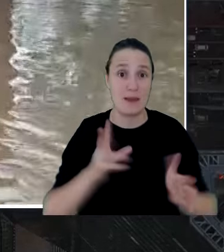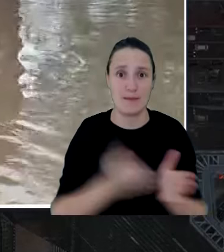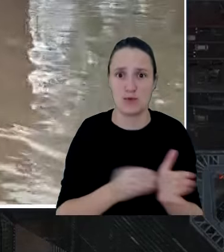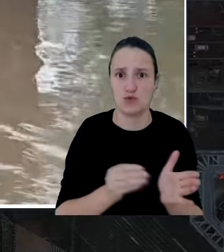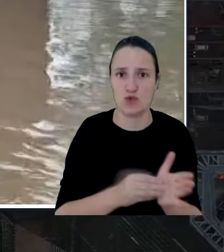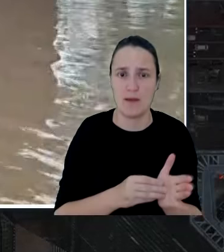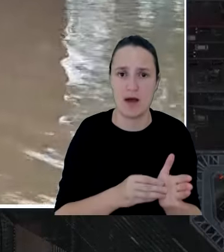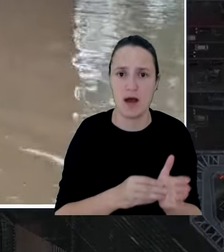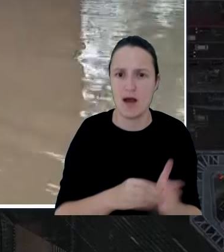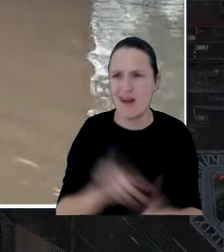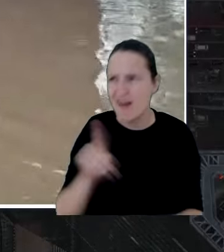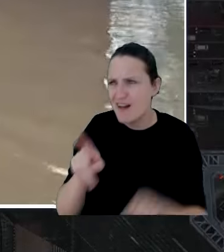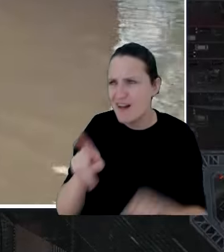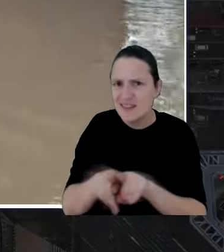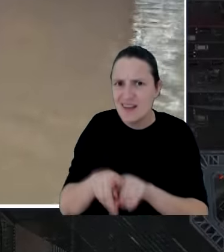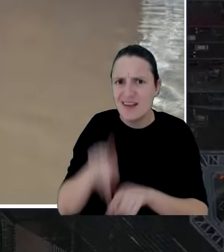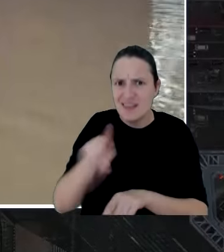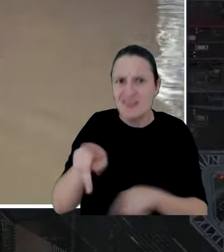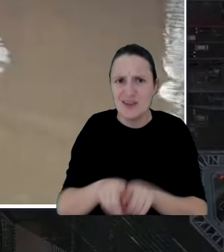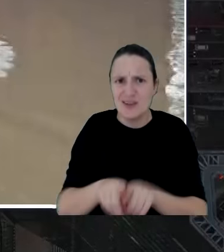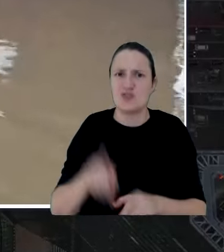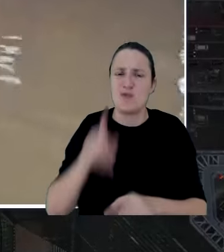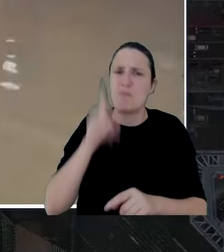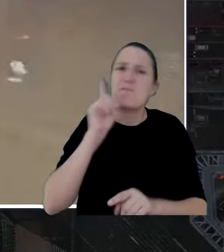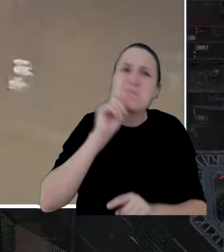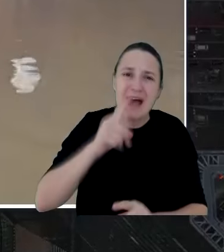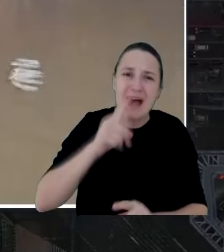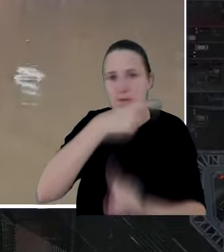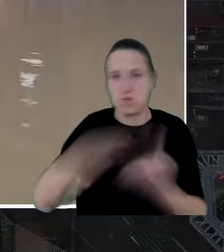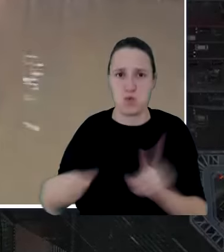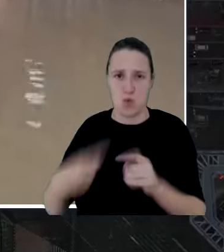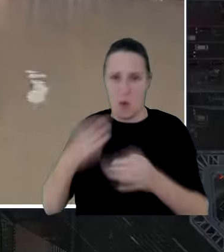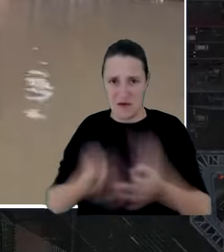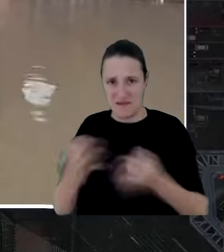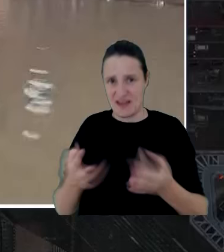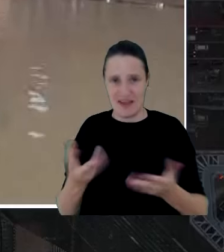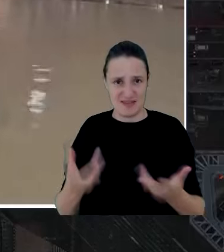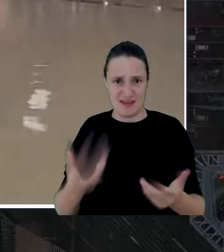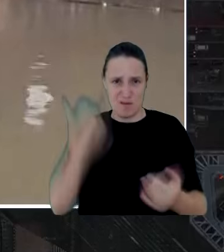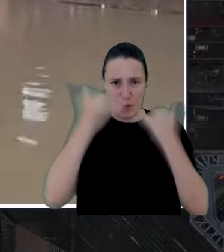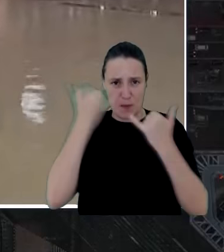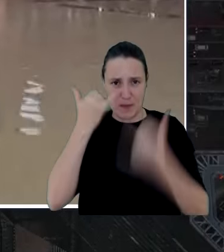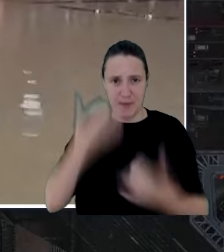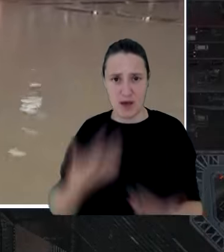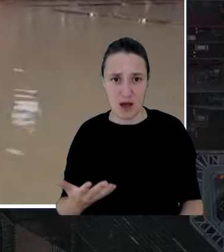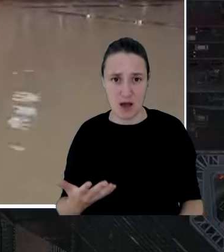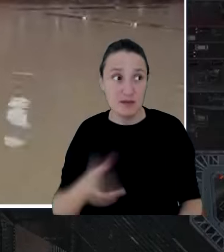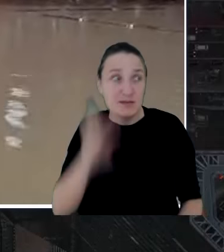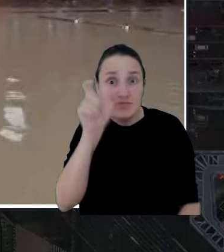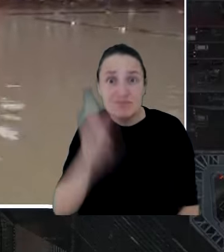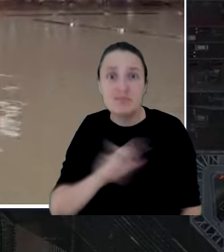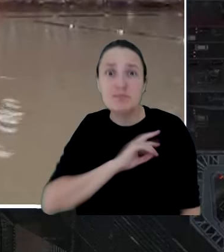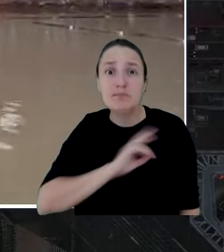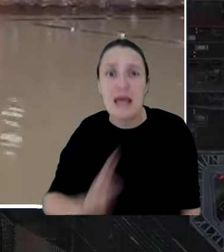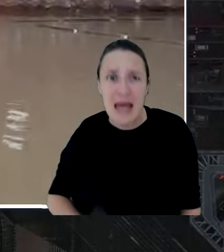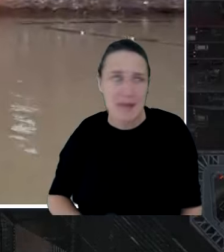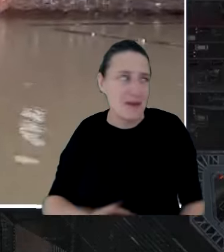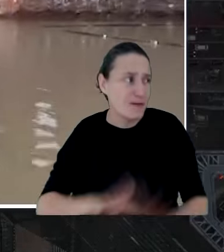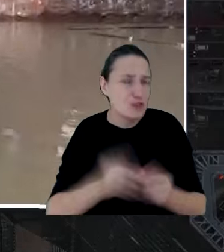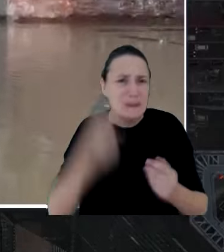jakieś półprawdy, czy wręcz wprowadzając wszystkich w błąd. No bo przecież to pan premier i wszyscy to pamiętamy, wszyscy